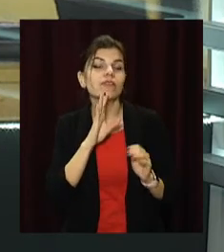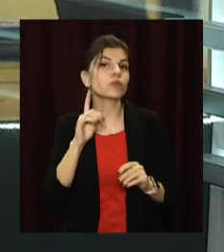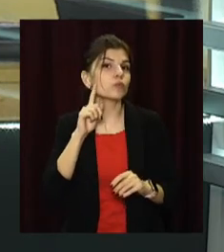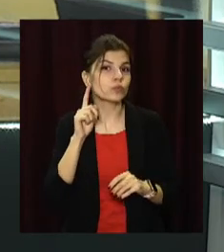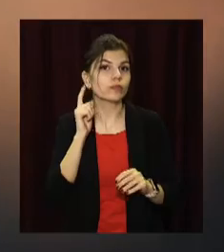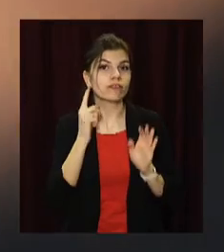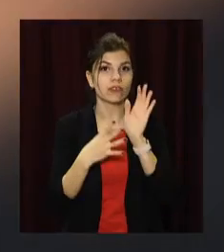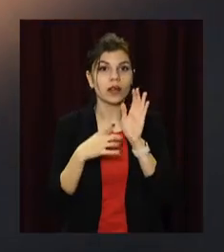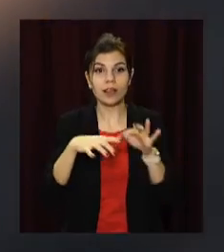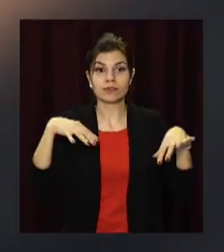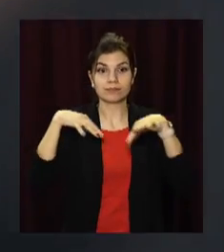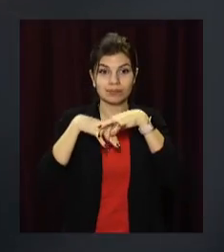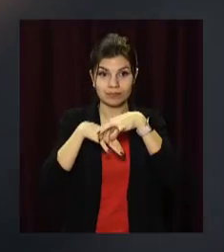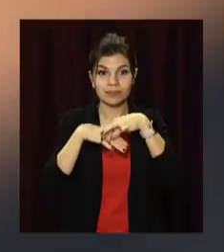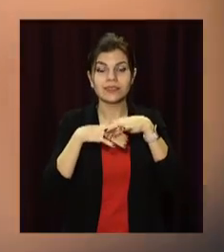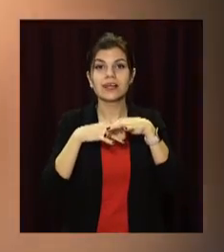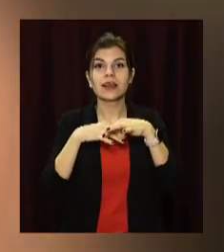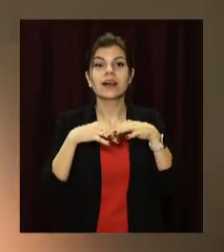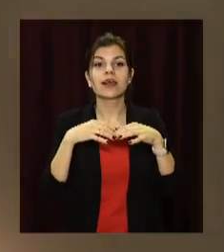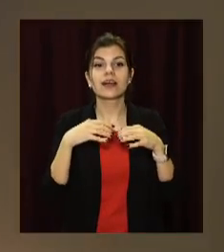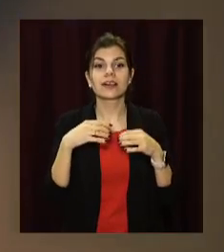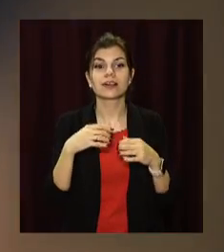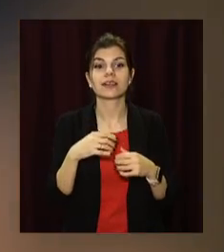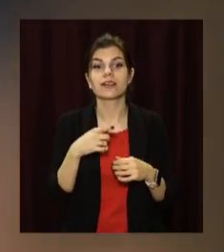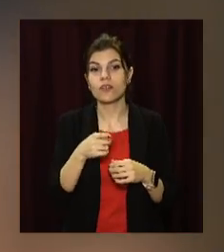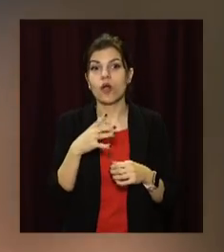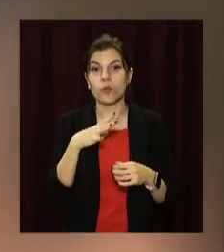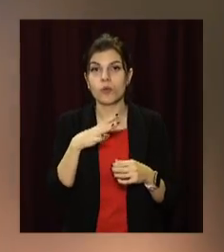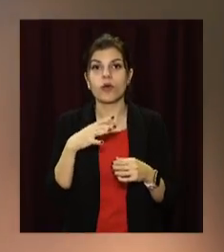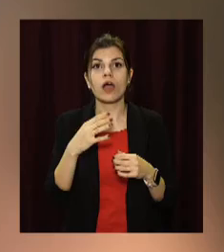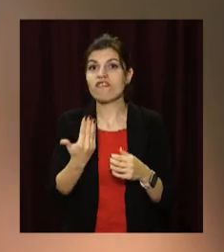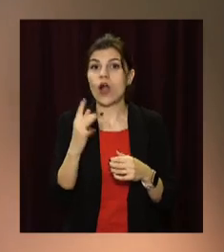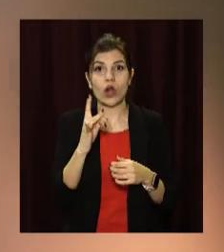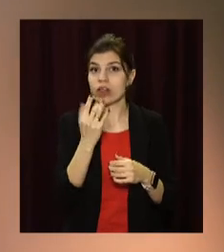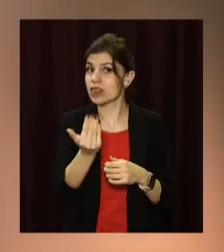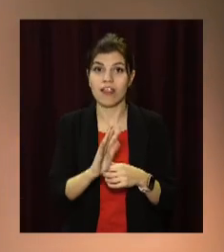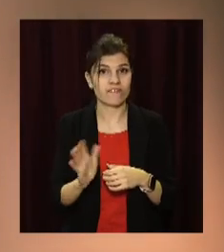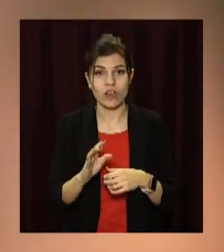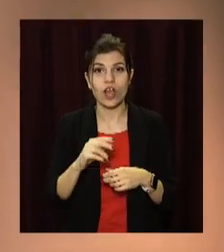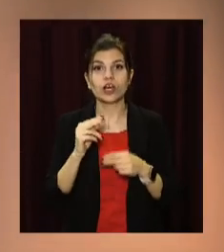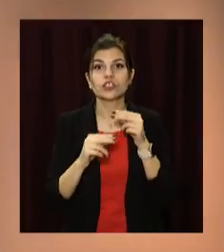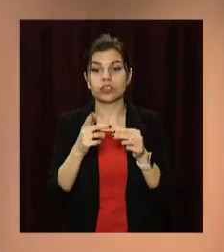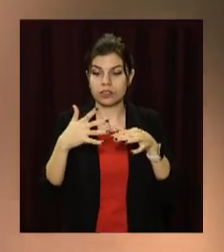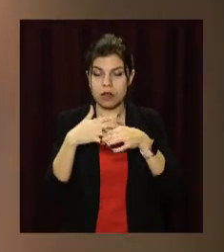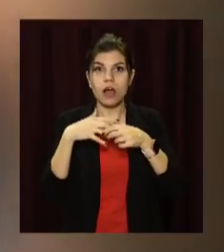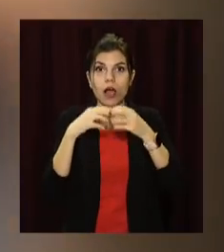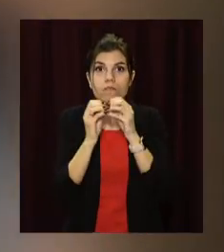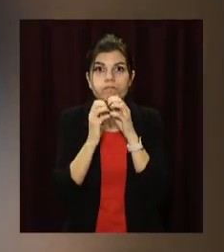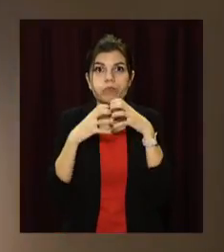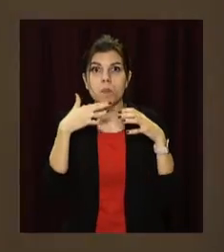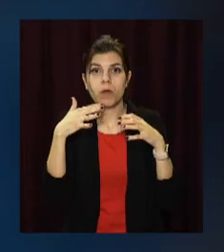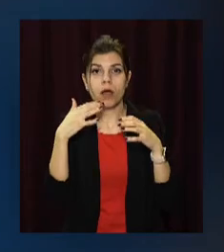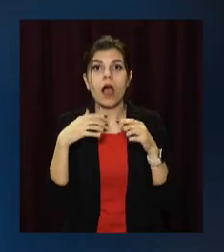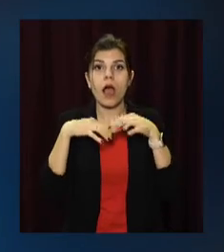Дівчина вдягла перстень на підмізинник правої руки. Він виявився не її розміру, через це зап'ястя набрякло, а